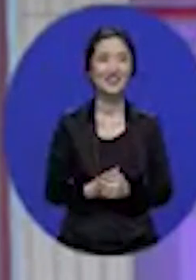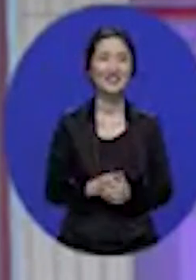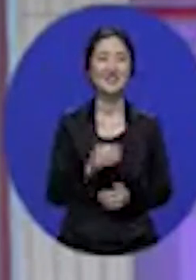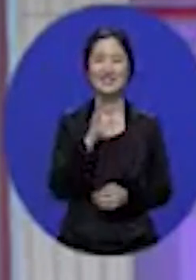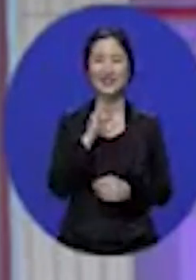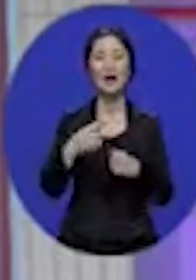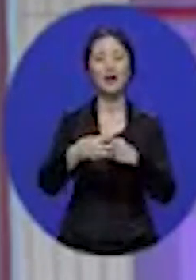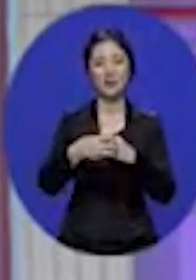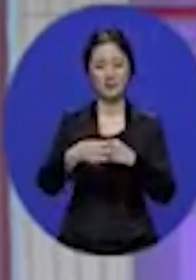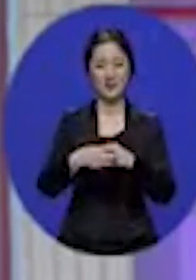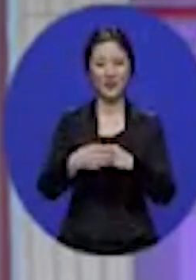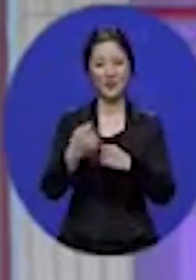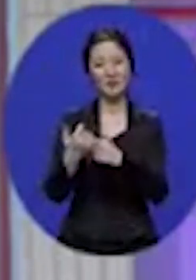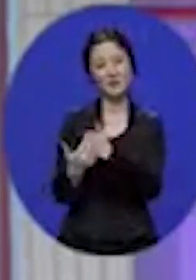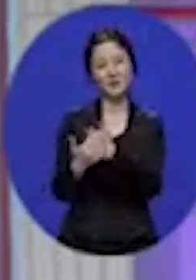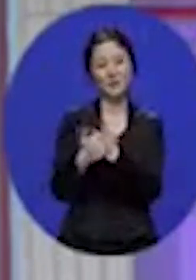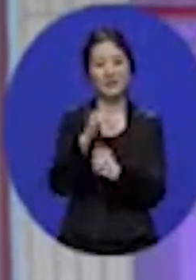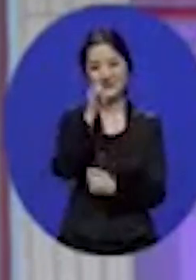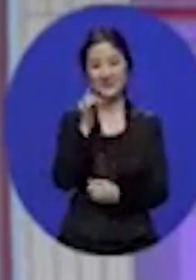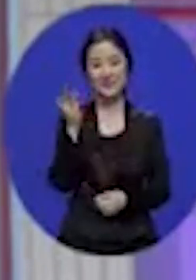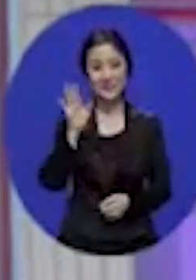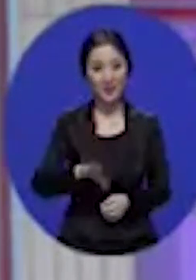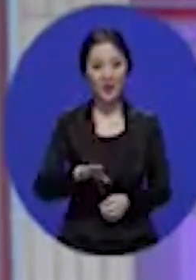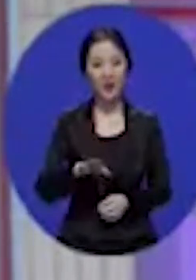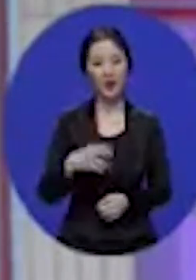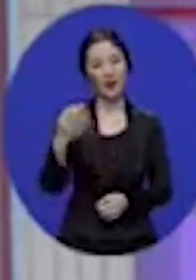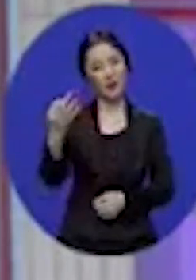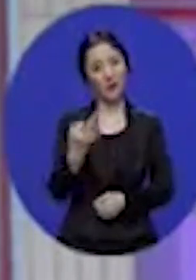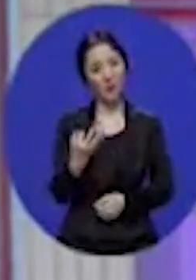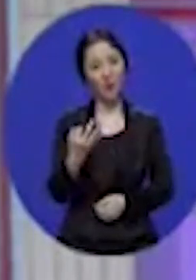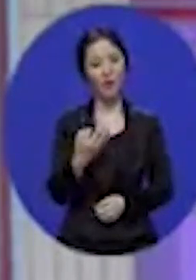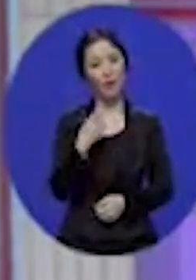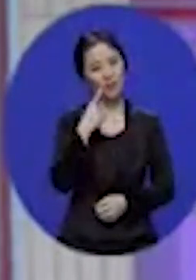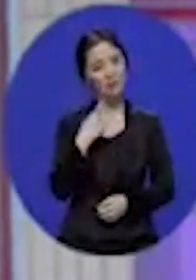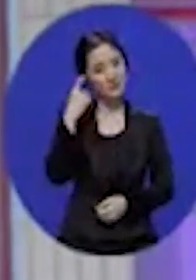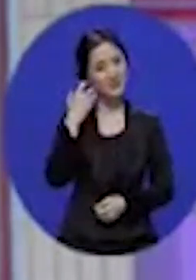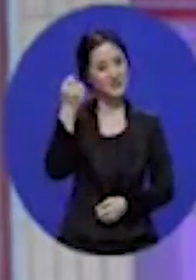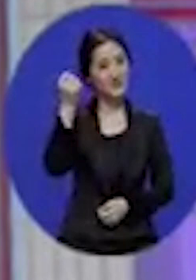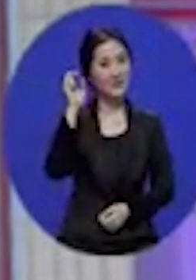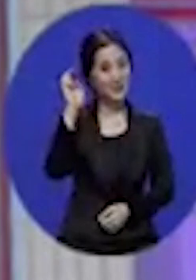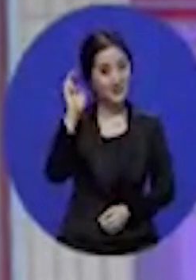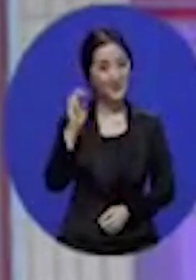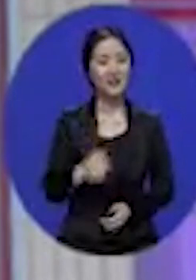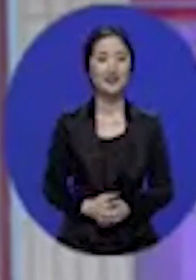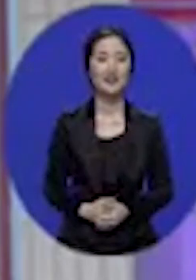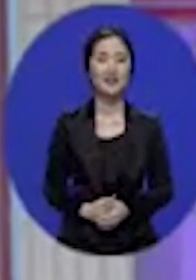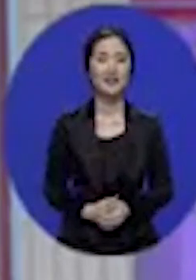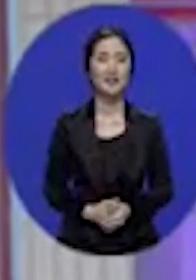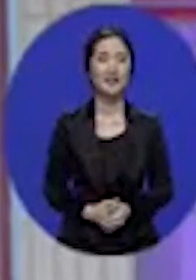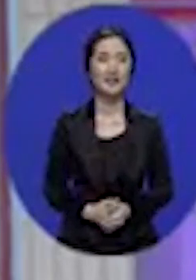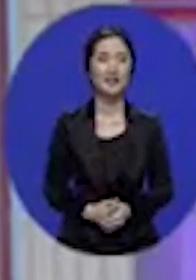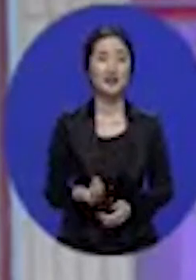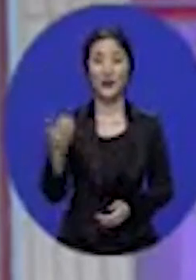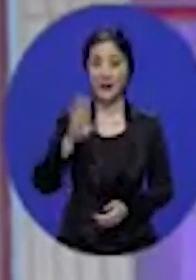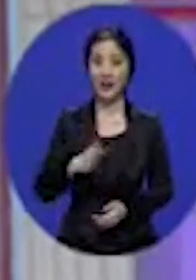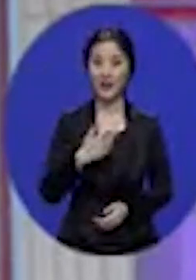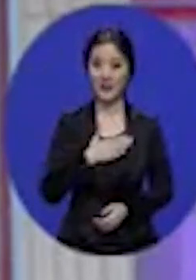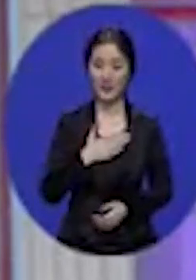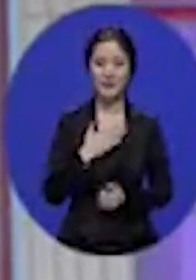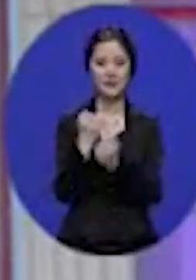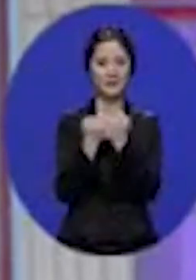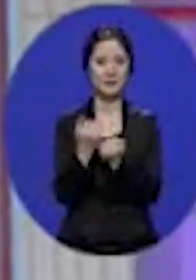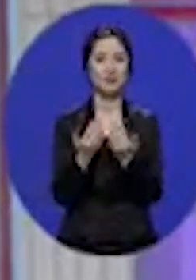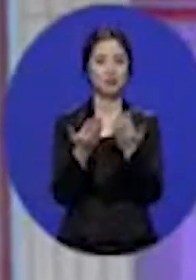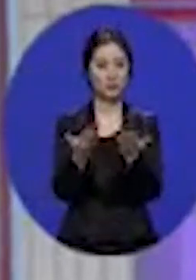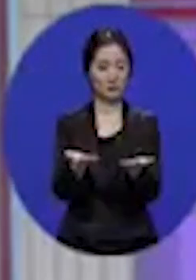했습니다만, 저 여자는 무슨 걱정이 있을까, 이런 생각을 하시는 것 같아요. 그쵸? 그러나 제가 이렇게 드리는 말씀을 여러분께서